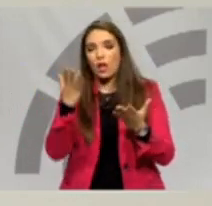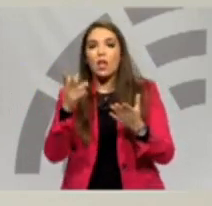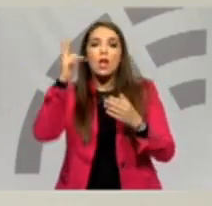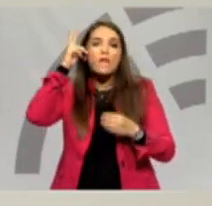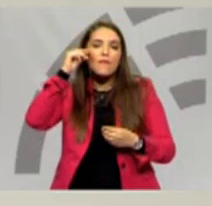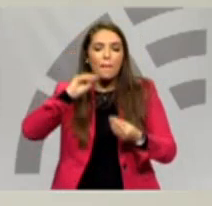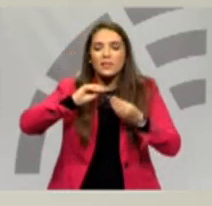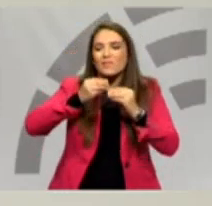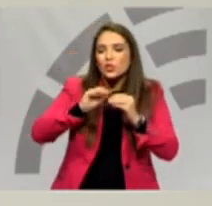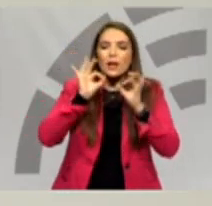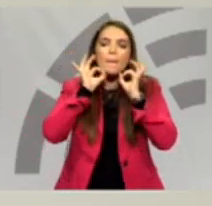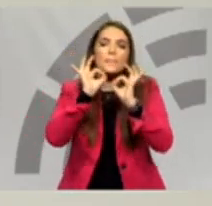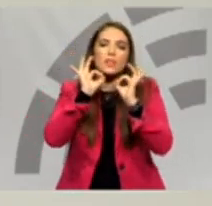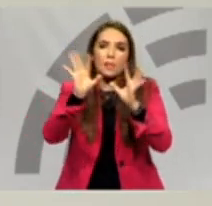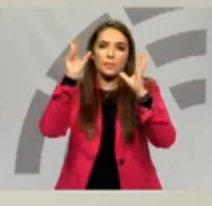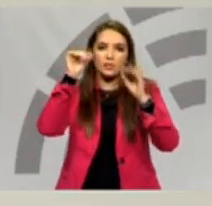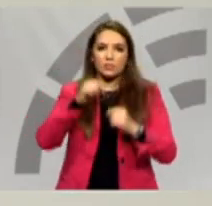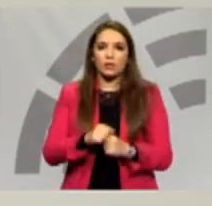مشاغلهم متصوراتهم